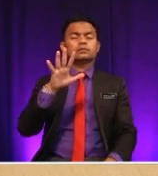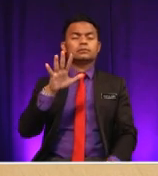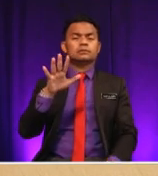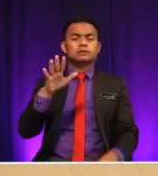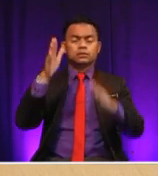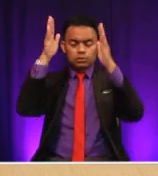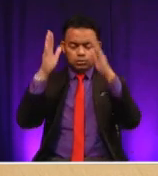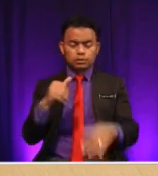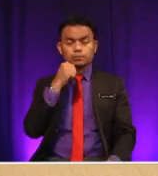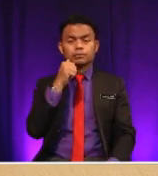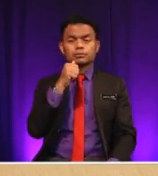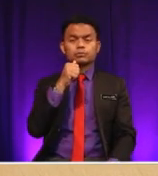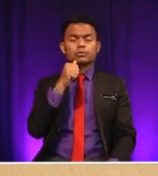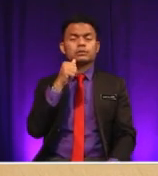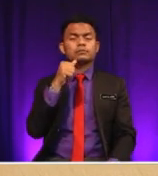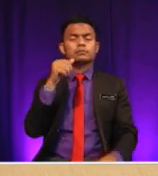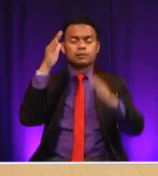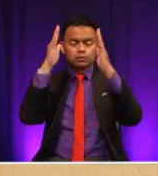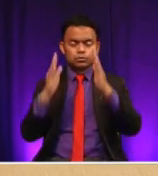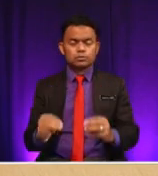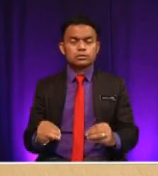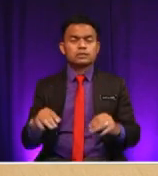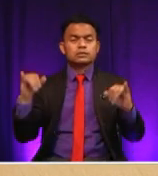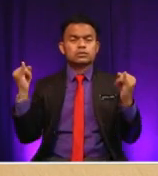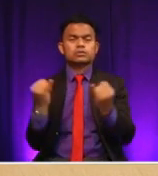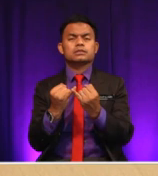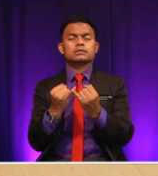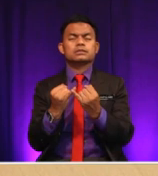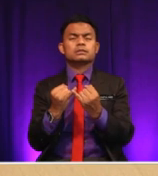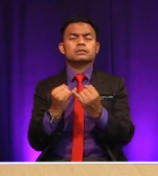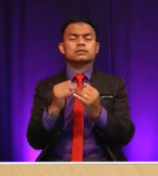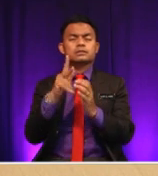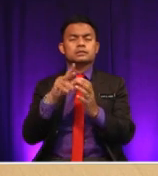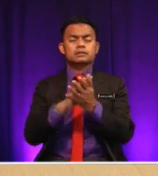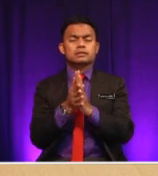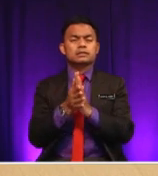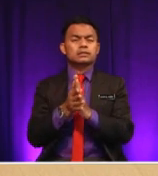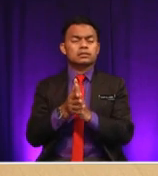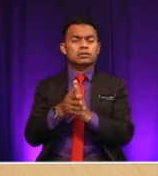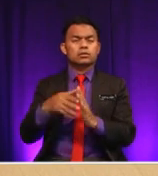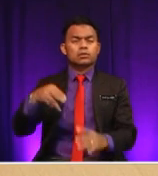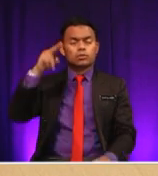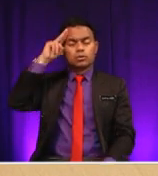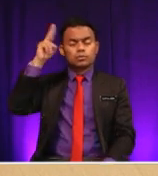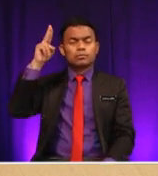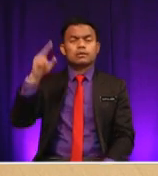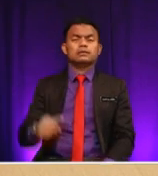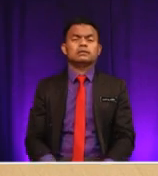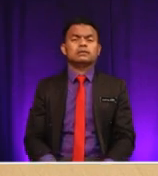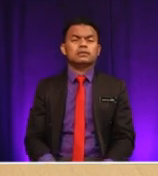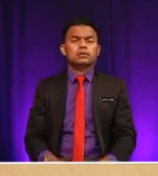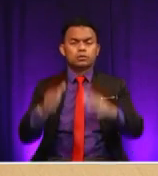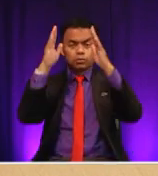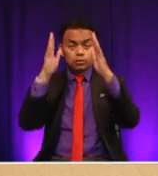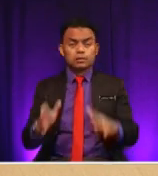kehormatan dirinya wajib dijaga Oke aku maksudnya di sini di mana Kita harus menghormati golongan wanita